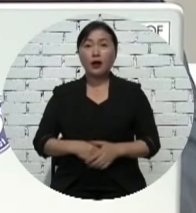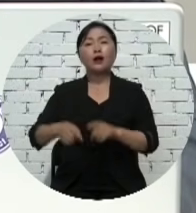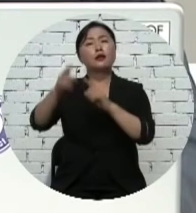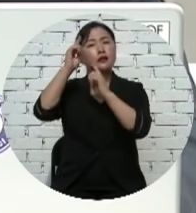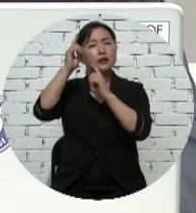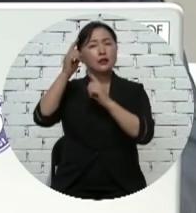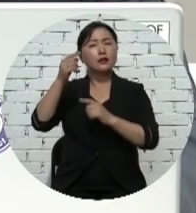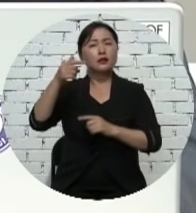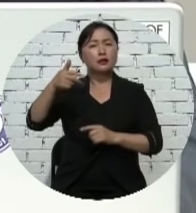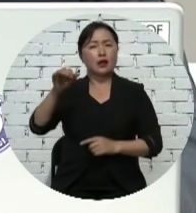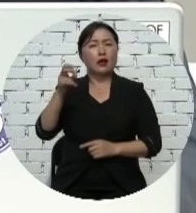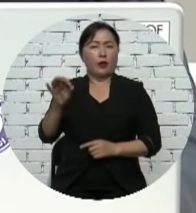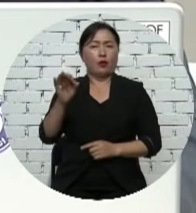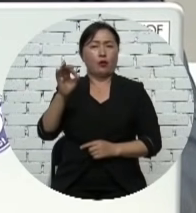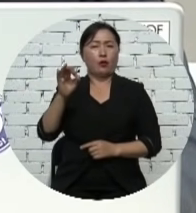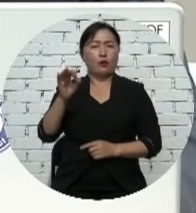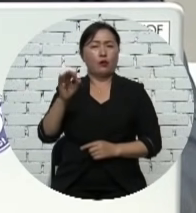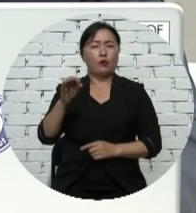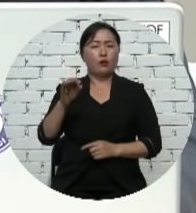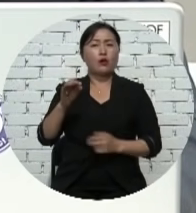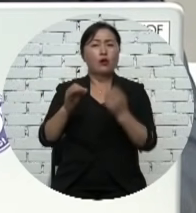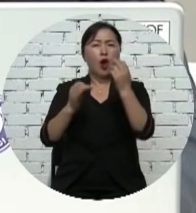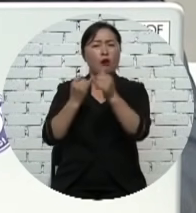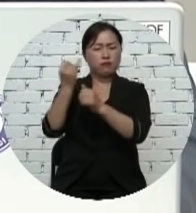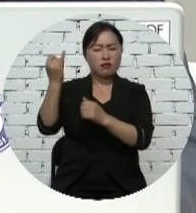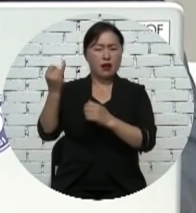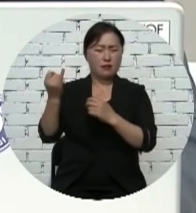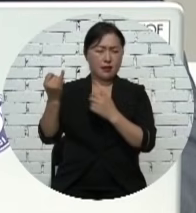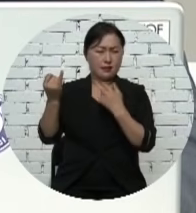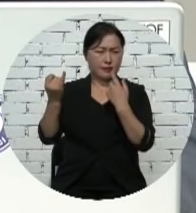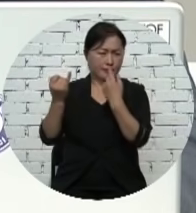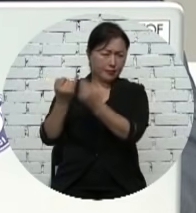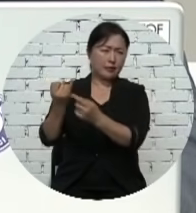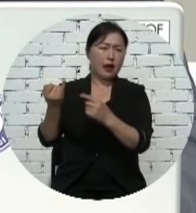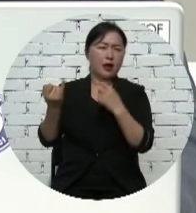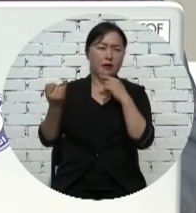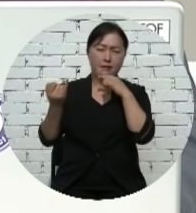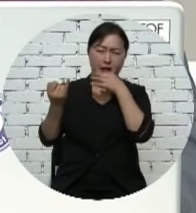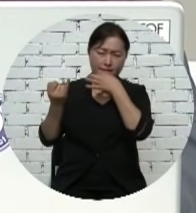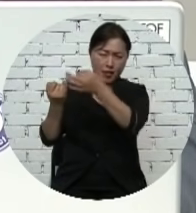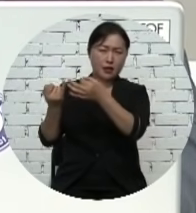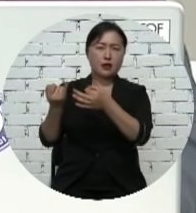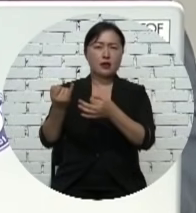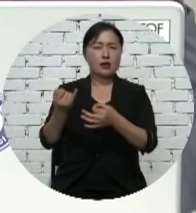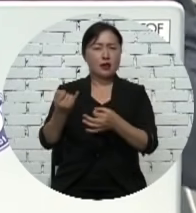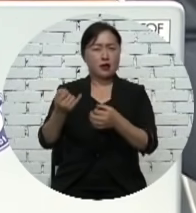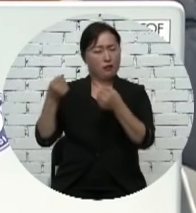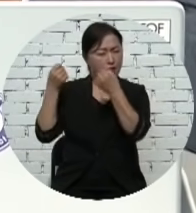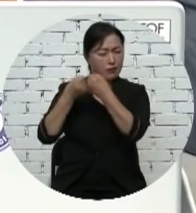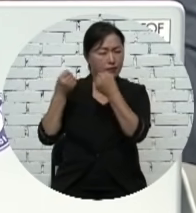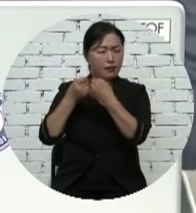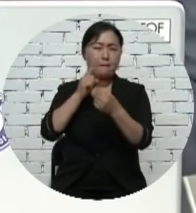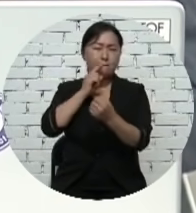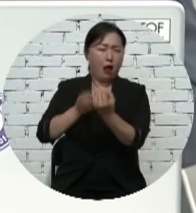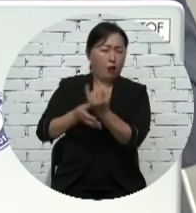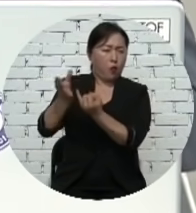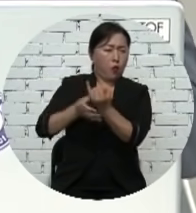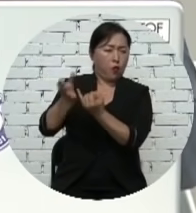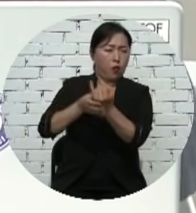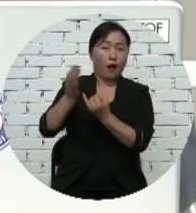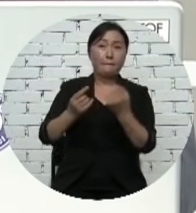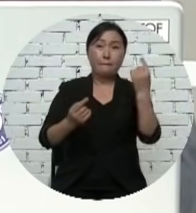이재명 후보가 그 지 형수한테 뭐 어딜 쑤셔 죽이느니 무슨 지 형제들하고 싸움 지르느니 이러는 사람보다는 그거